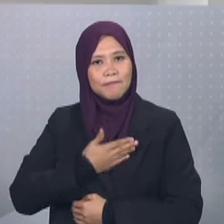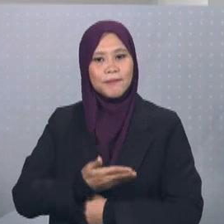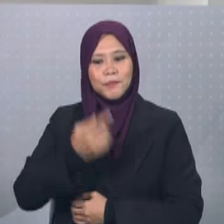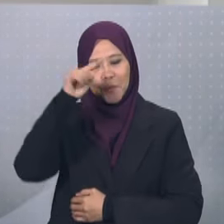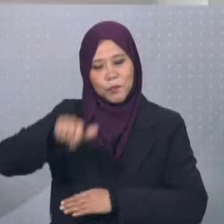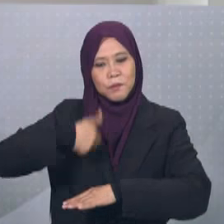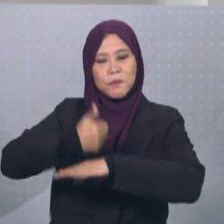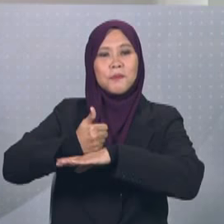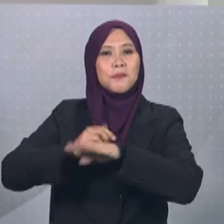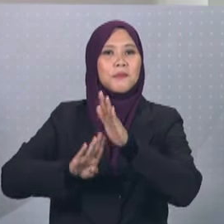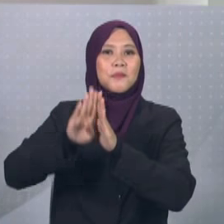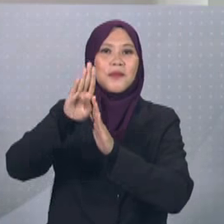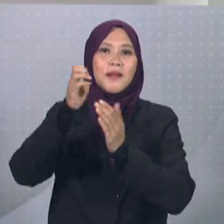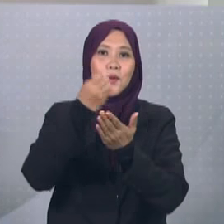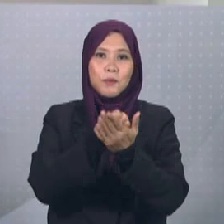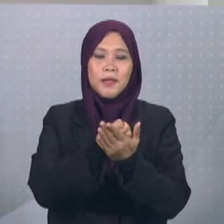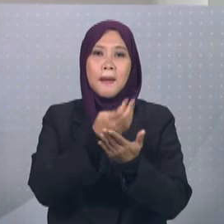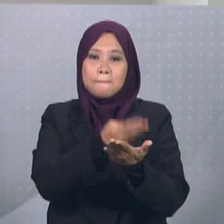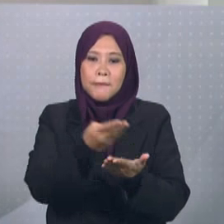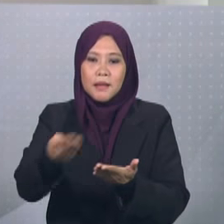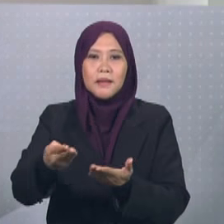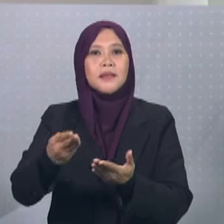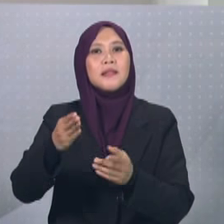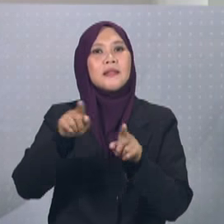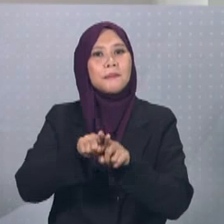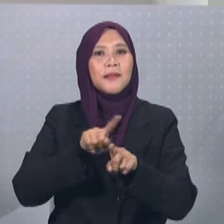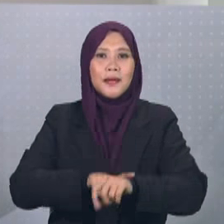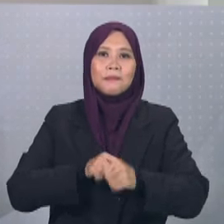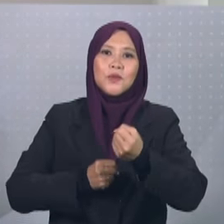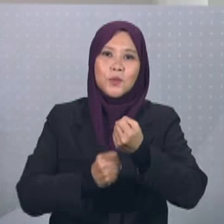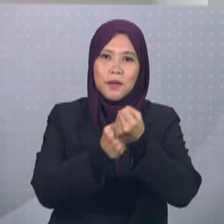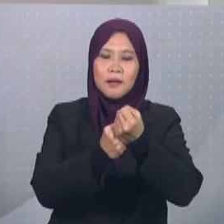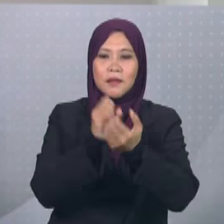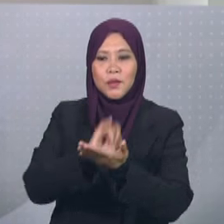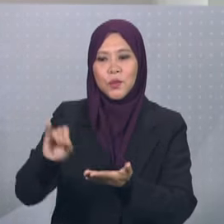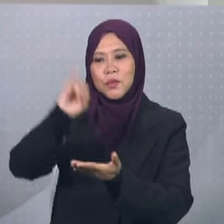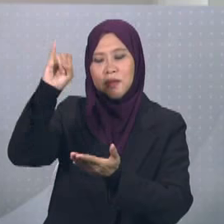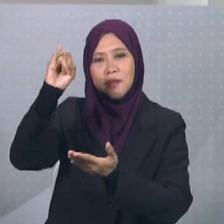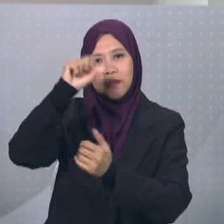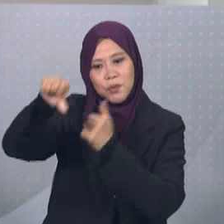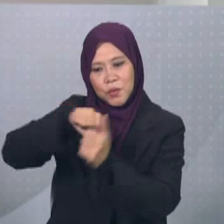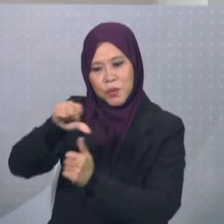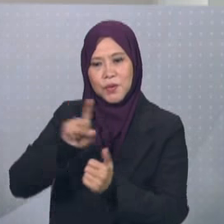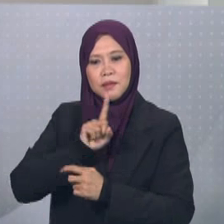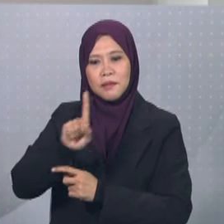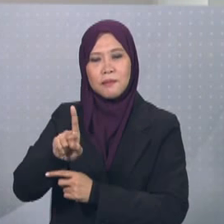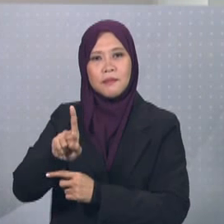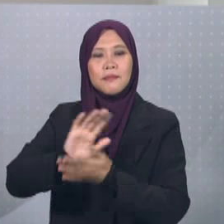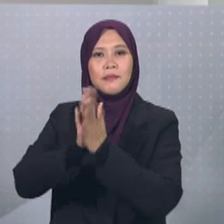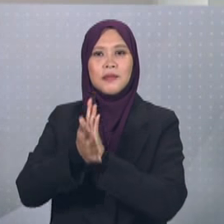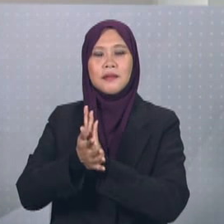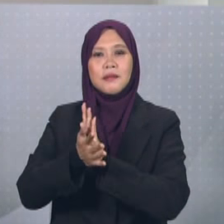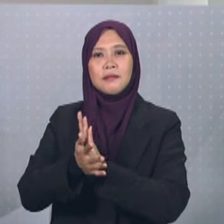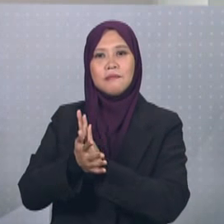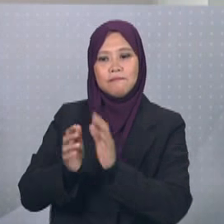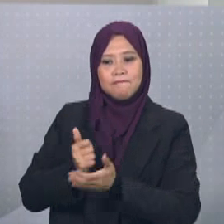membangunkan ekonomi ummah. Melalui konsep membeli sambil menyumbang, YAPIM selaku institusi pembangunan sosial Islam menjadi serampang